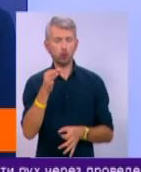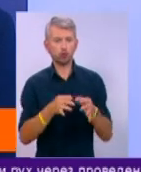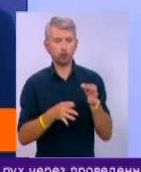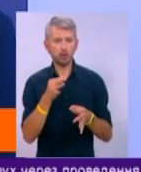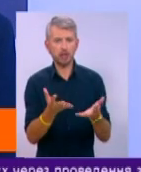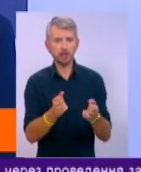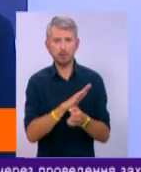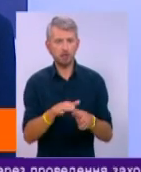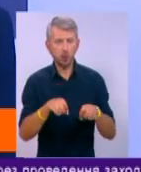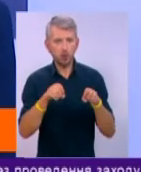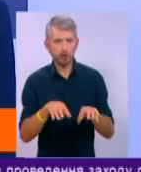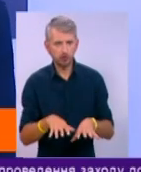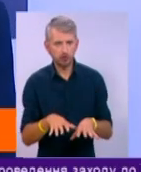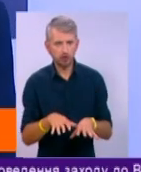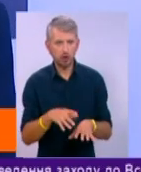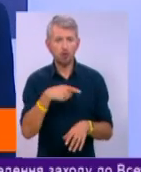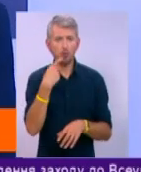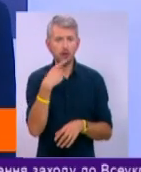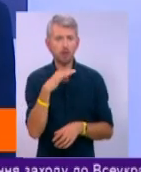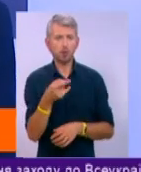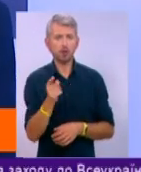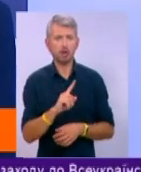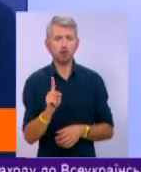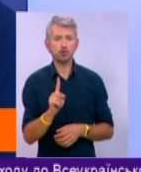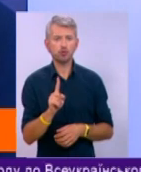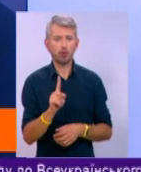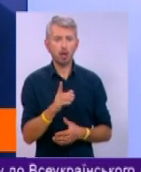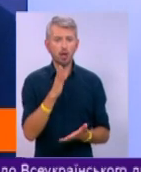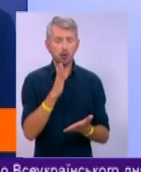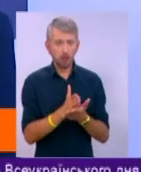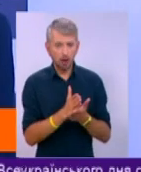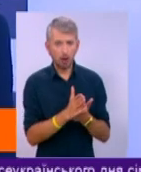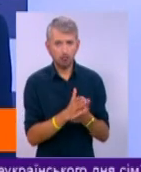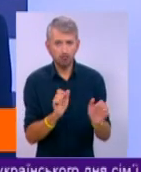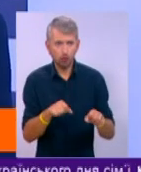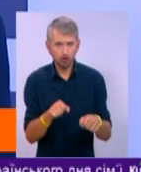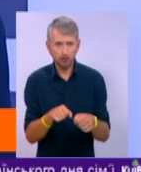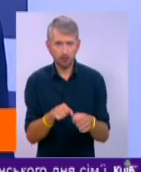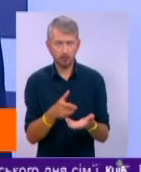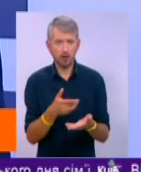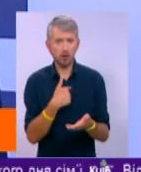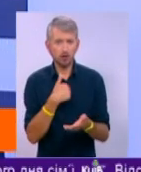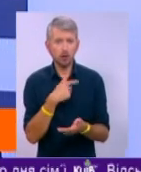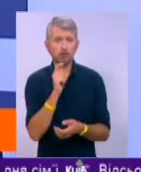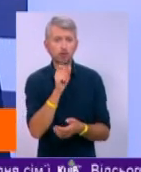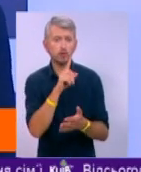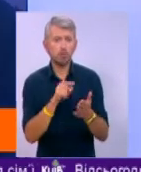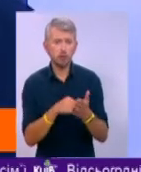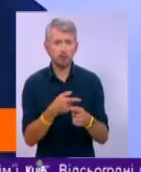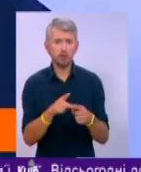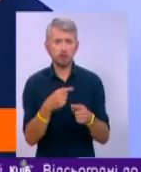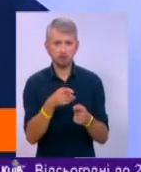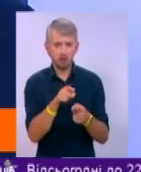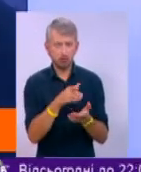не приймають рішення, так, мова йде про те, що є механізми, про які я вже казав. Я задаю запитання цим же